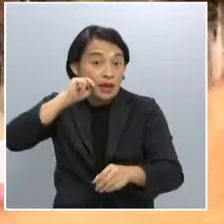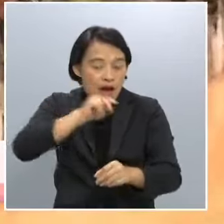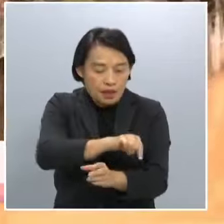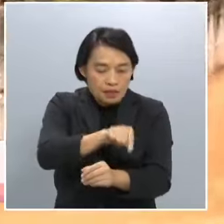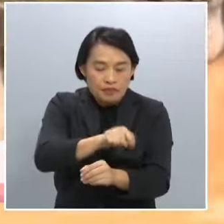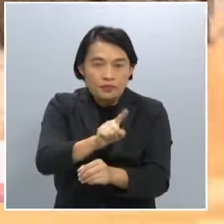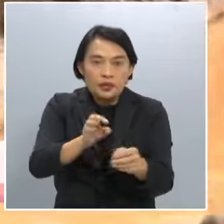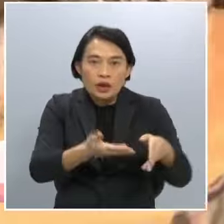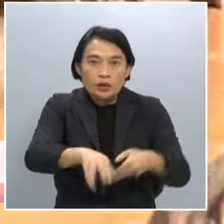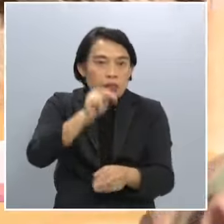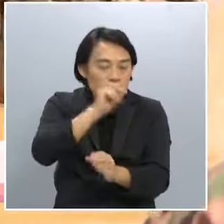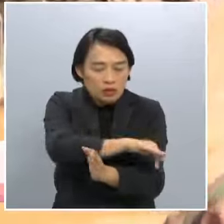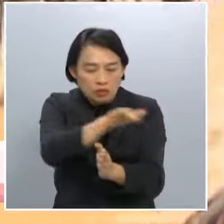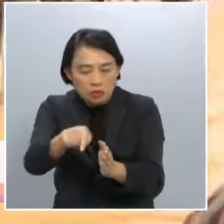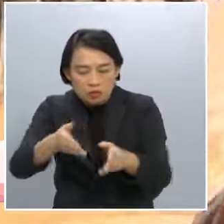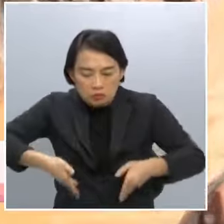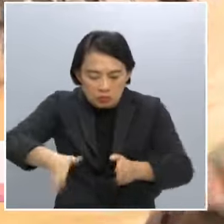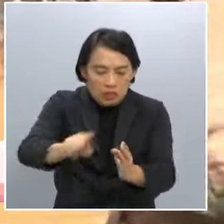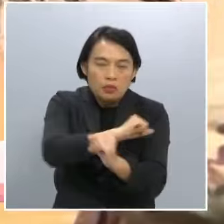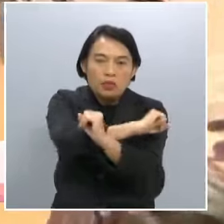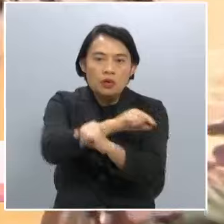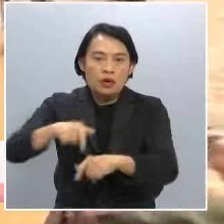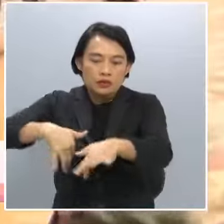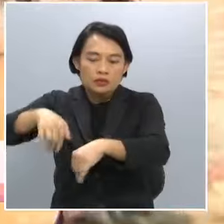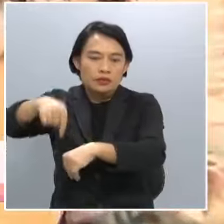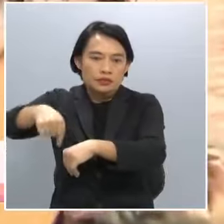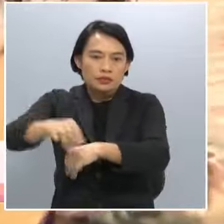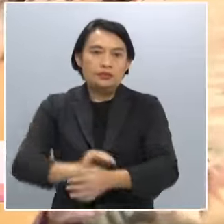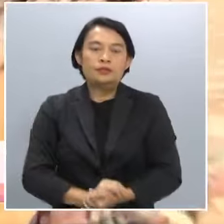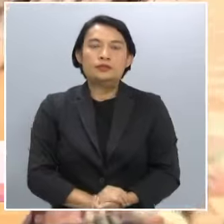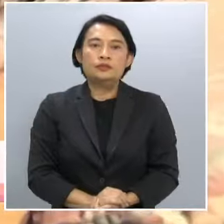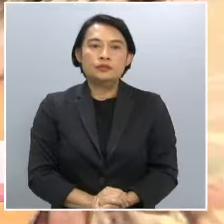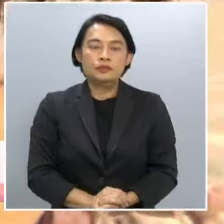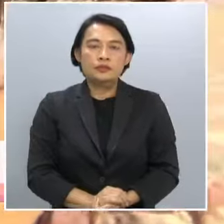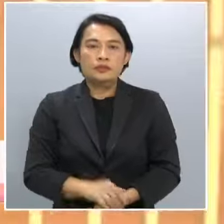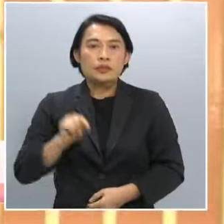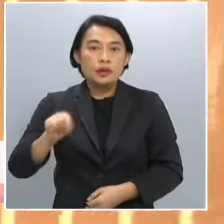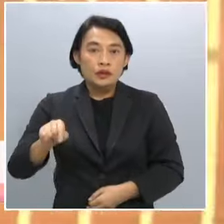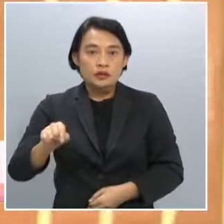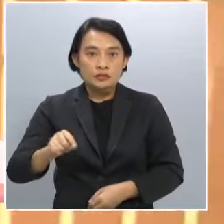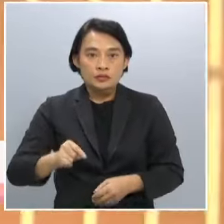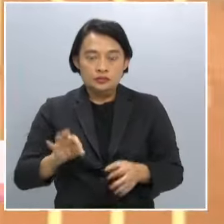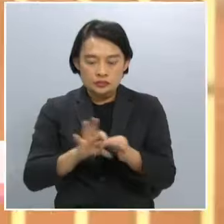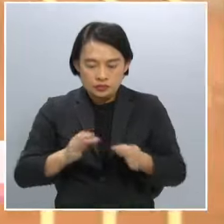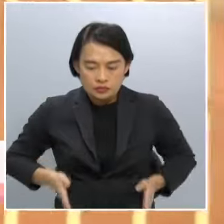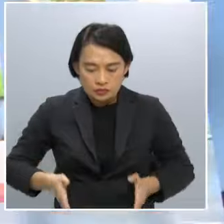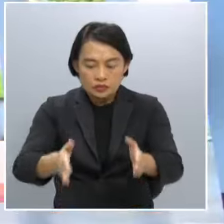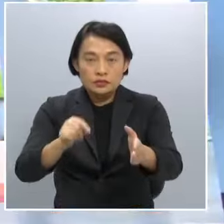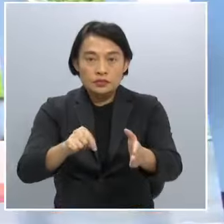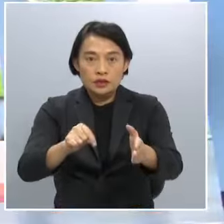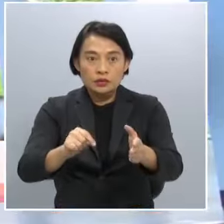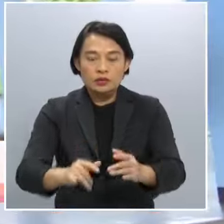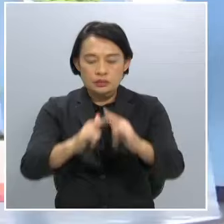งแม่น้ำโขงเนี่ยไปท่วมหมู่บ้านอีกฝั่งหนึ่งของถนนนะฮะและตามถนนเนี่ยก็แต่ละจุดก็จะมีเต็นท์คอยอำนวยความสะดว